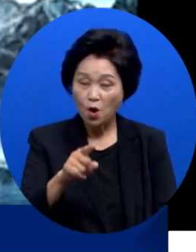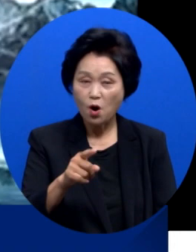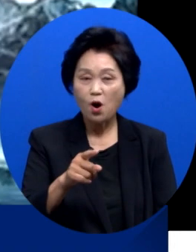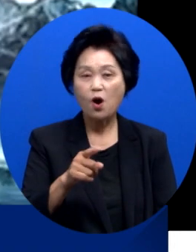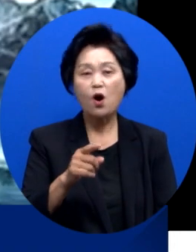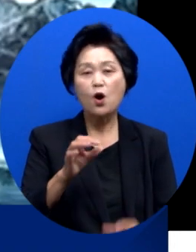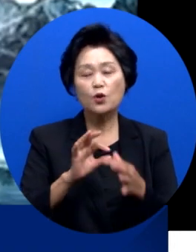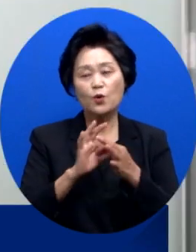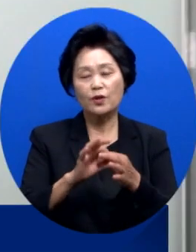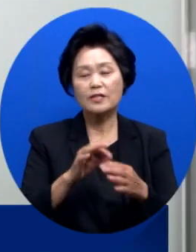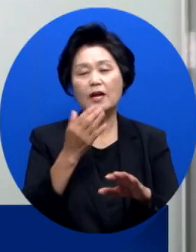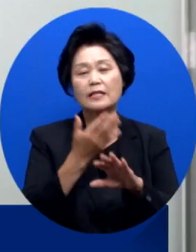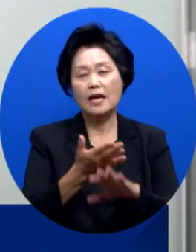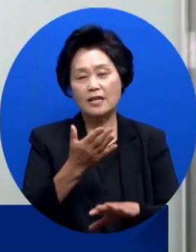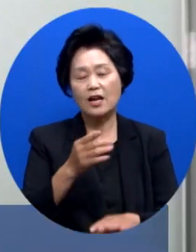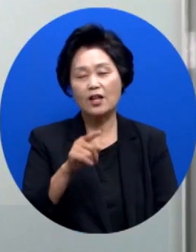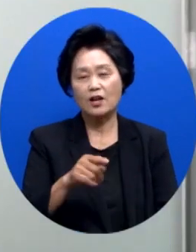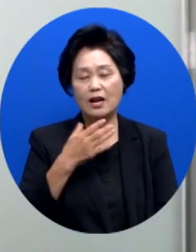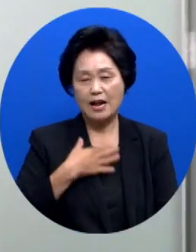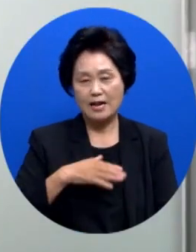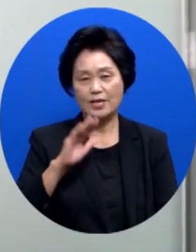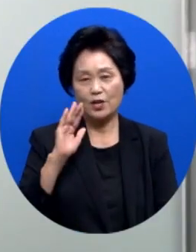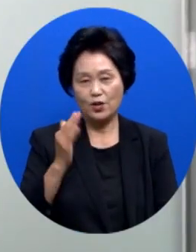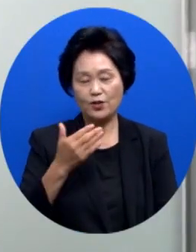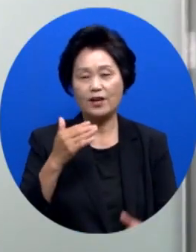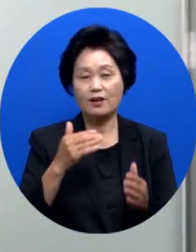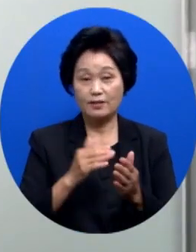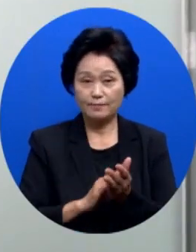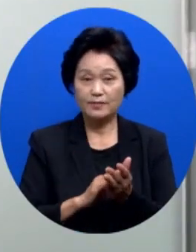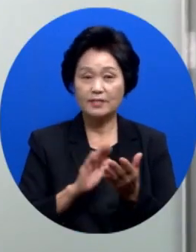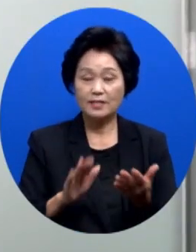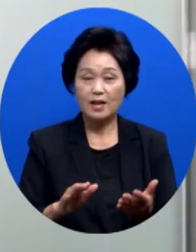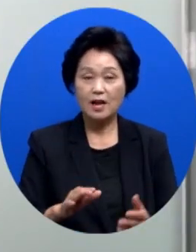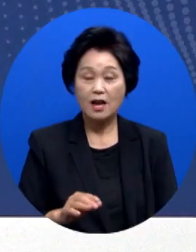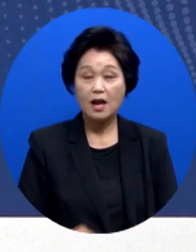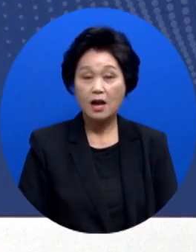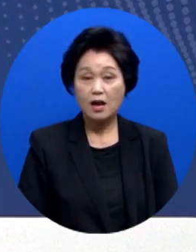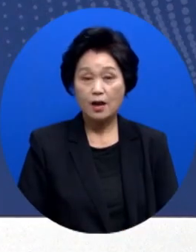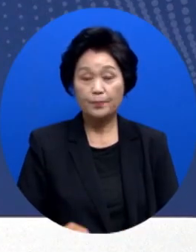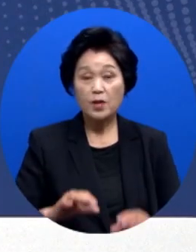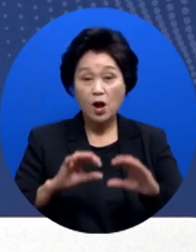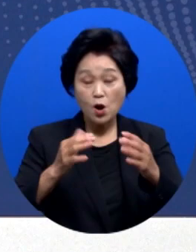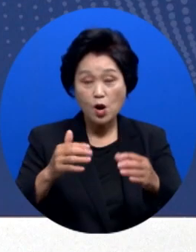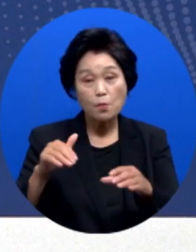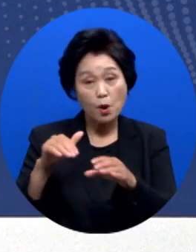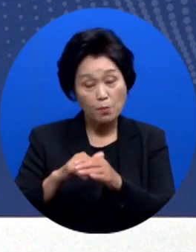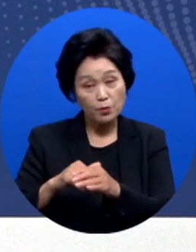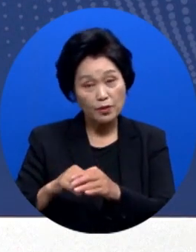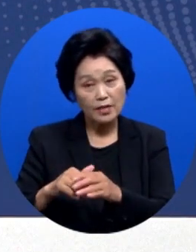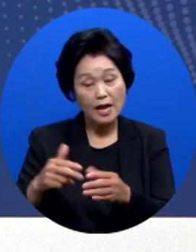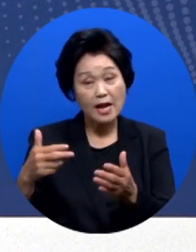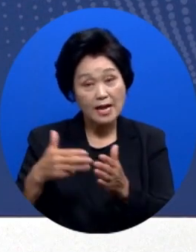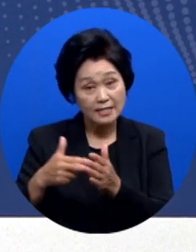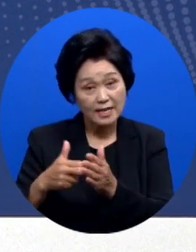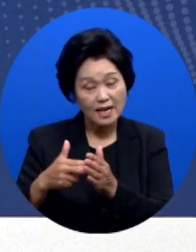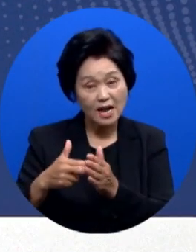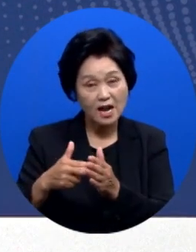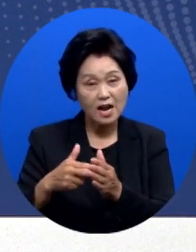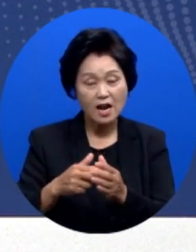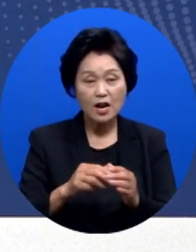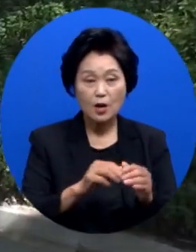하는걸 한번 깨닫고 kwma 와 글로벌 문화재단은 두 클럽을 하나의 운동으로 확산 하게 따른